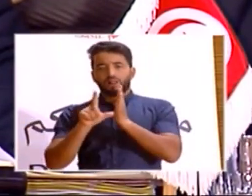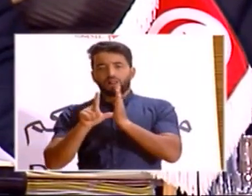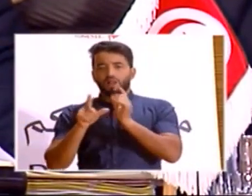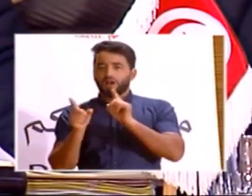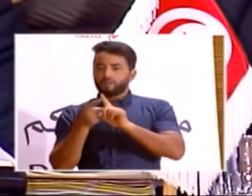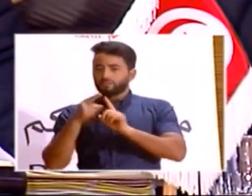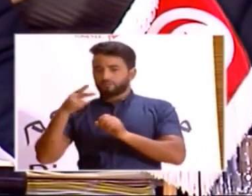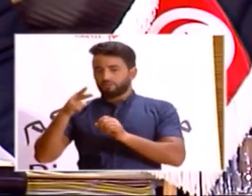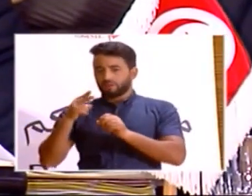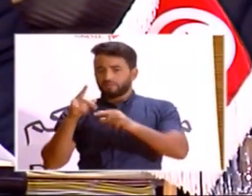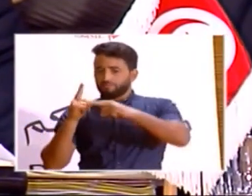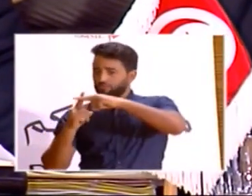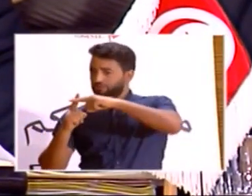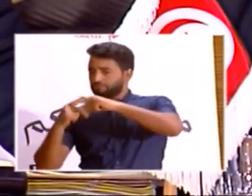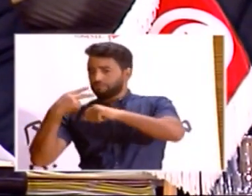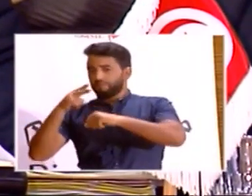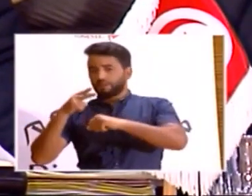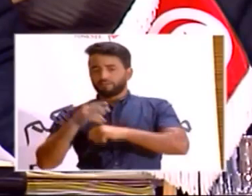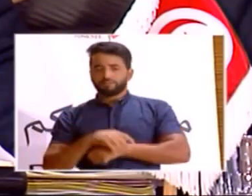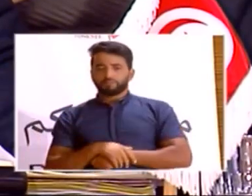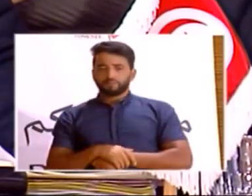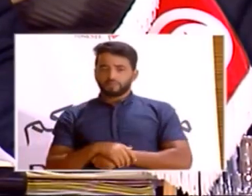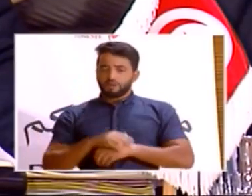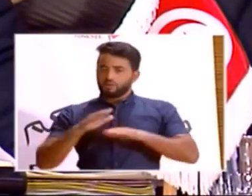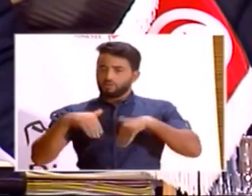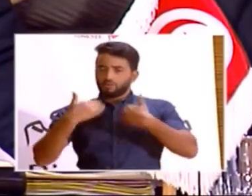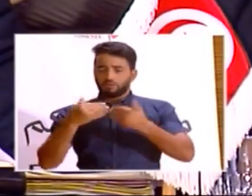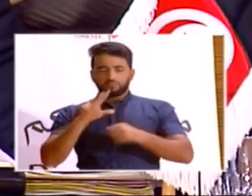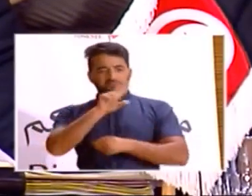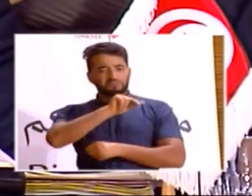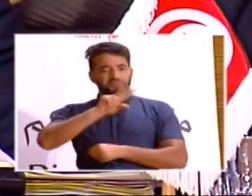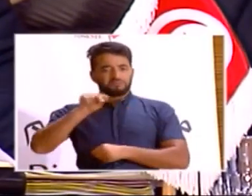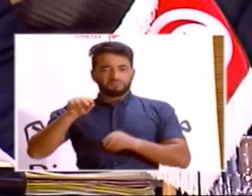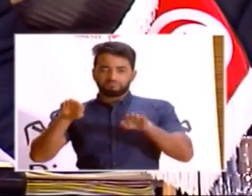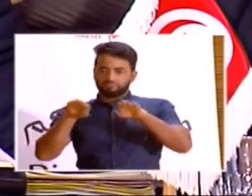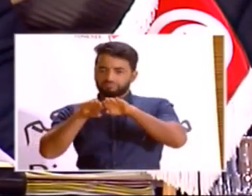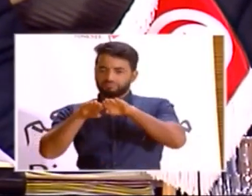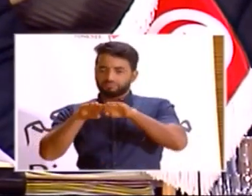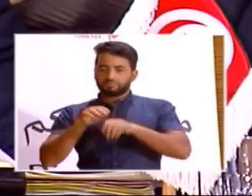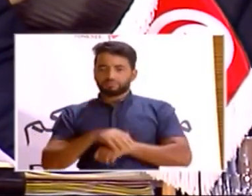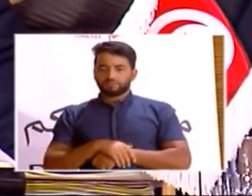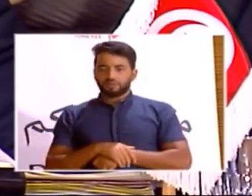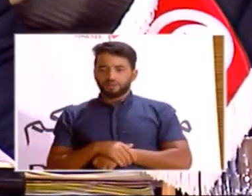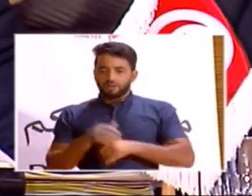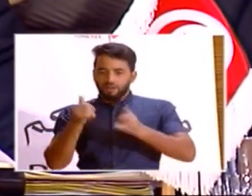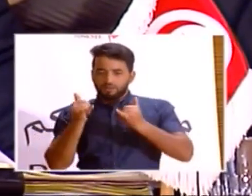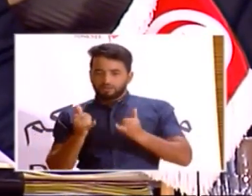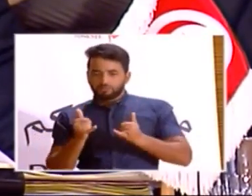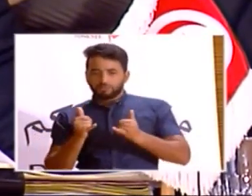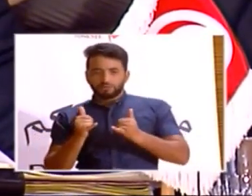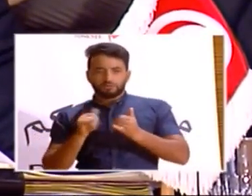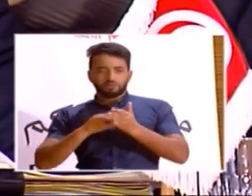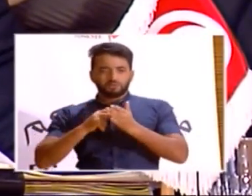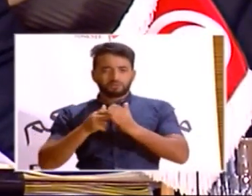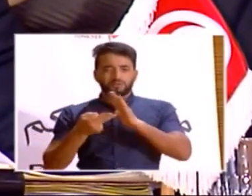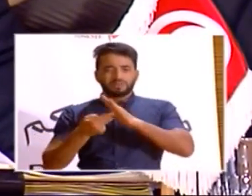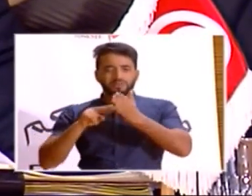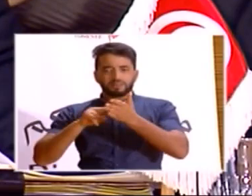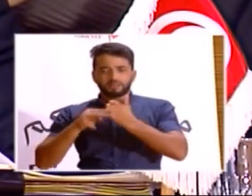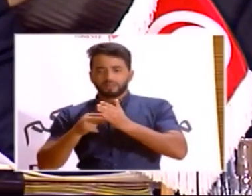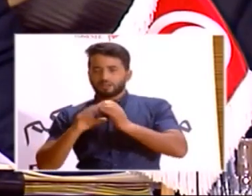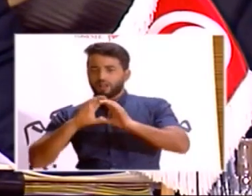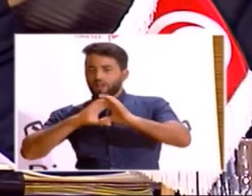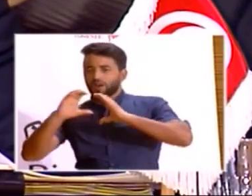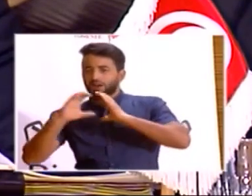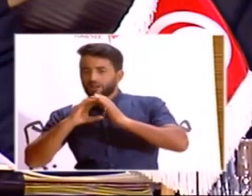لمساله التنفيذيه فيما عدا ذلك في مساله الجلوس في مساله اخذ الكلمه سوف